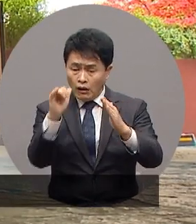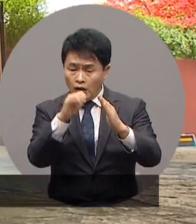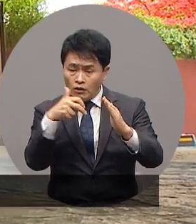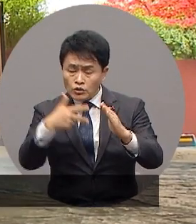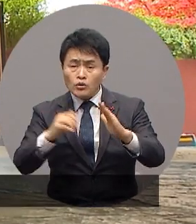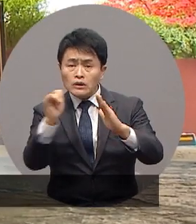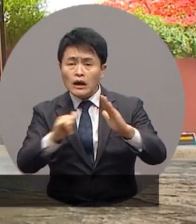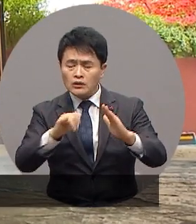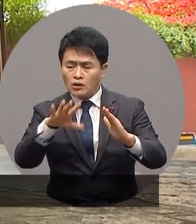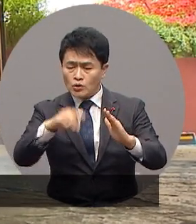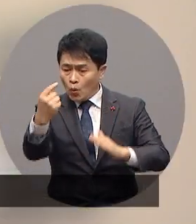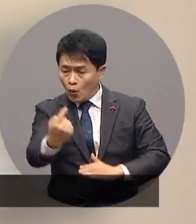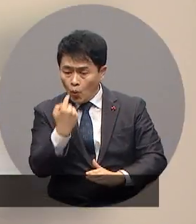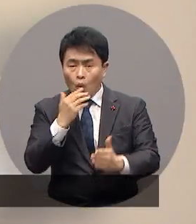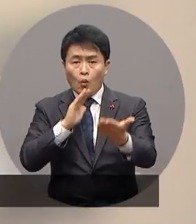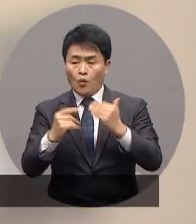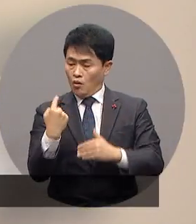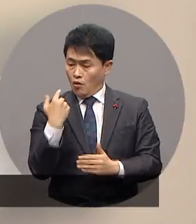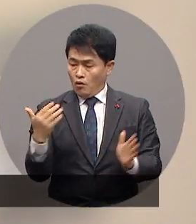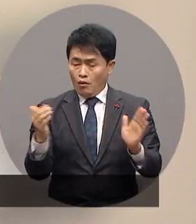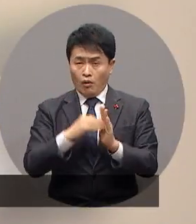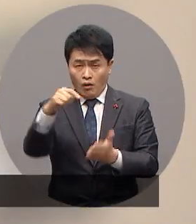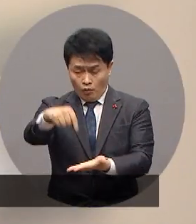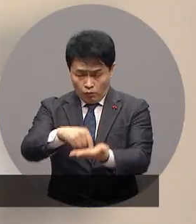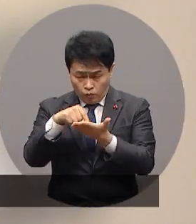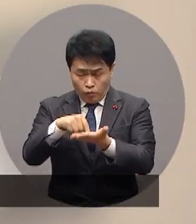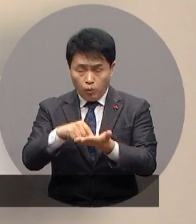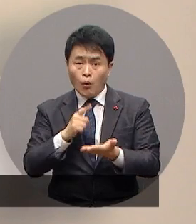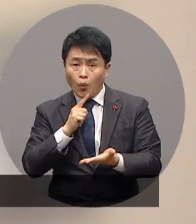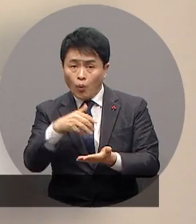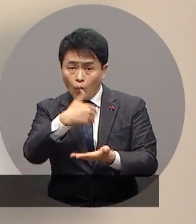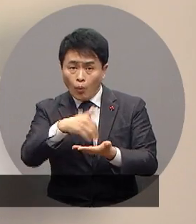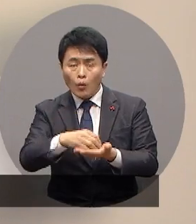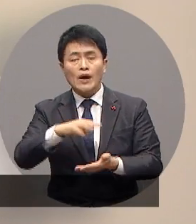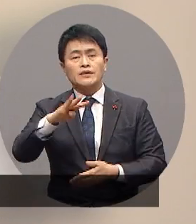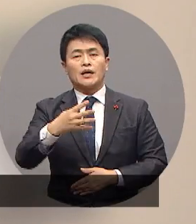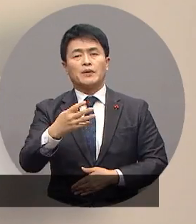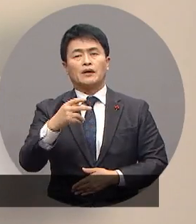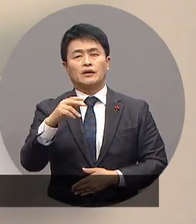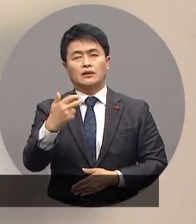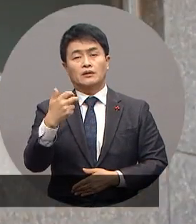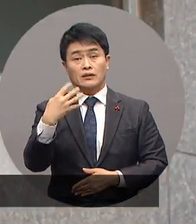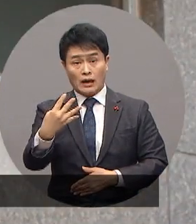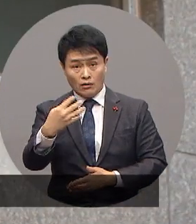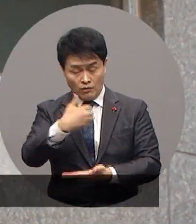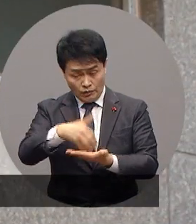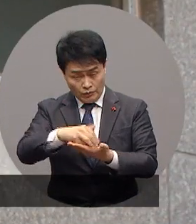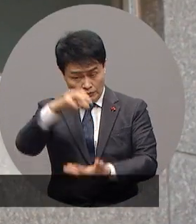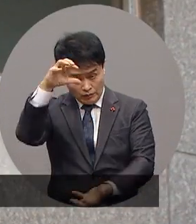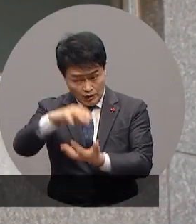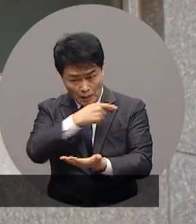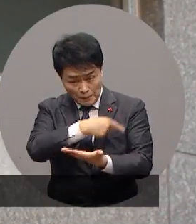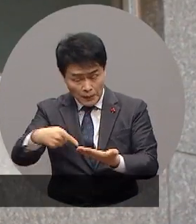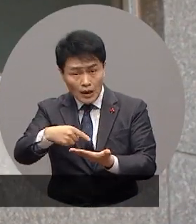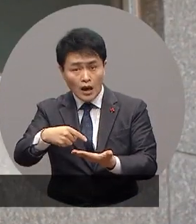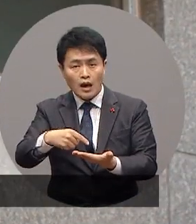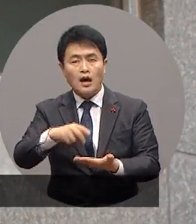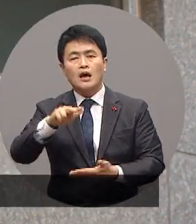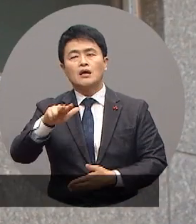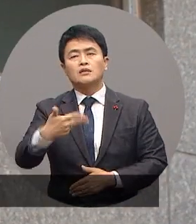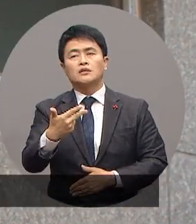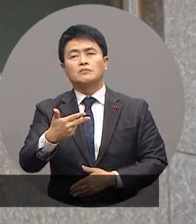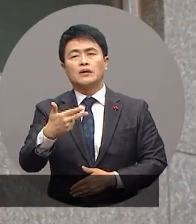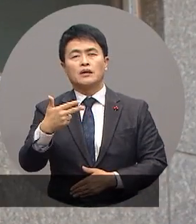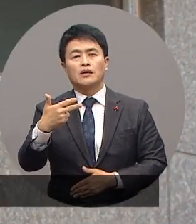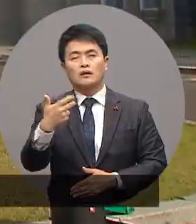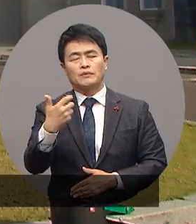첫 고소장이 접수된 이후 어제까지 접수된 고소장은 모두 474건, 집계된 피해액만 714억 원에